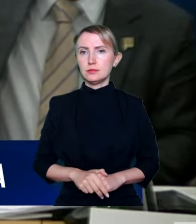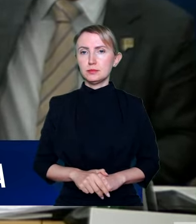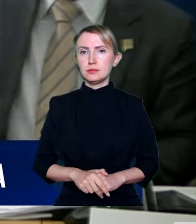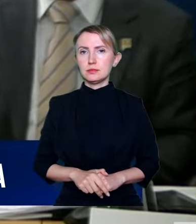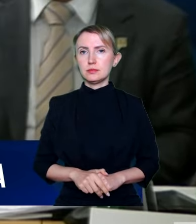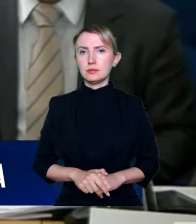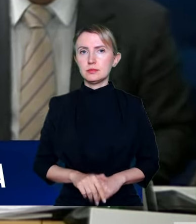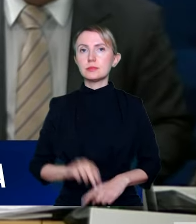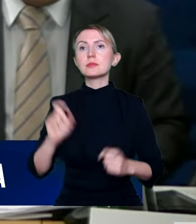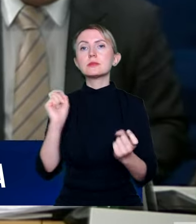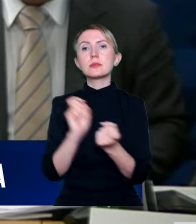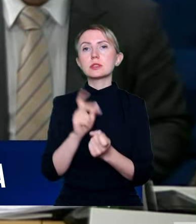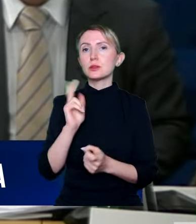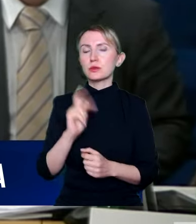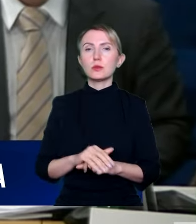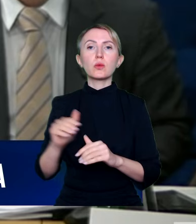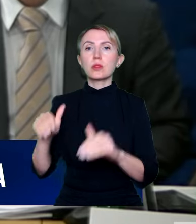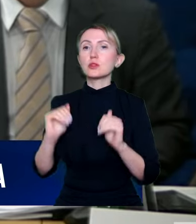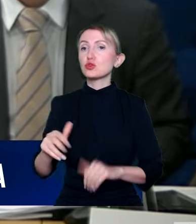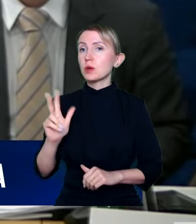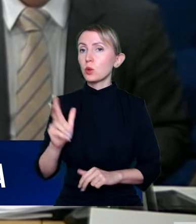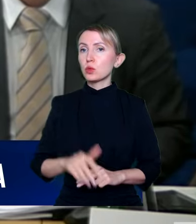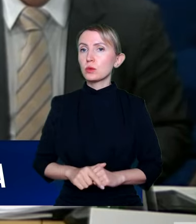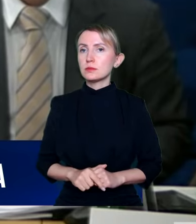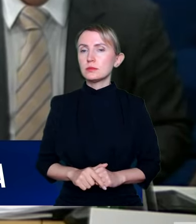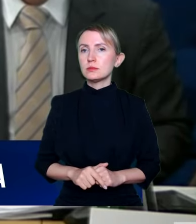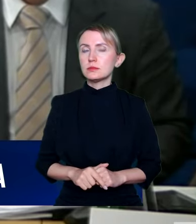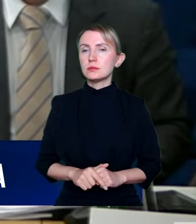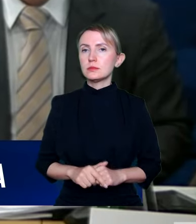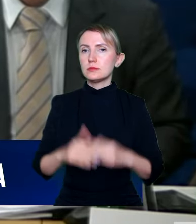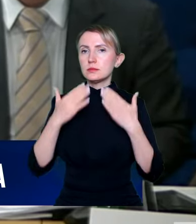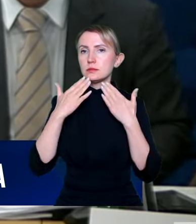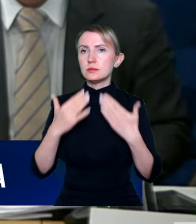Kto jest przeciw? Kto się wstrzymał? Dziękuję.